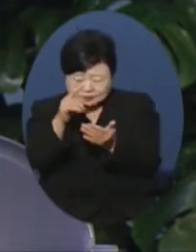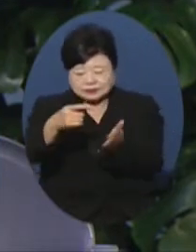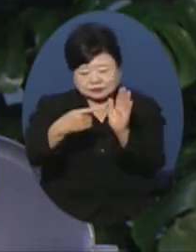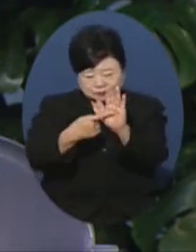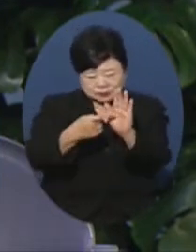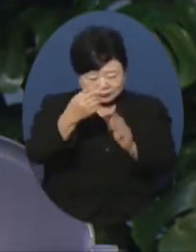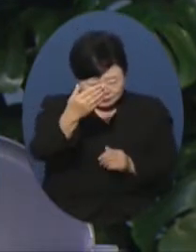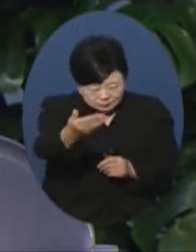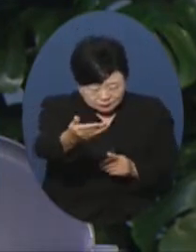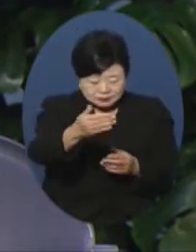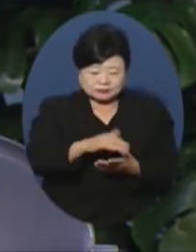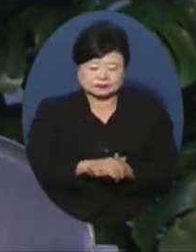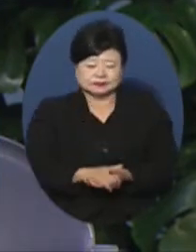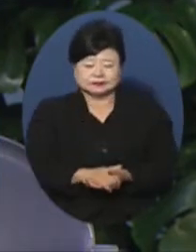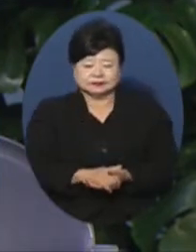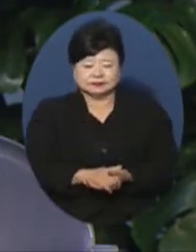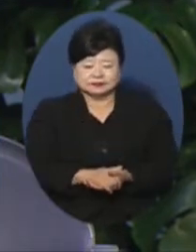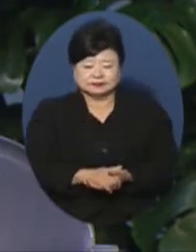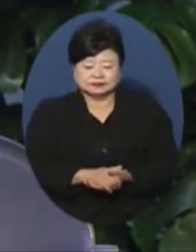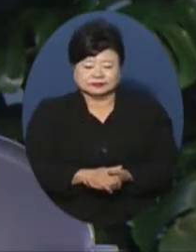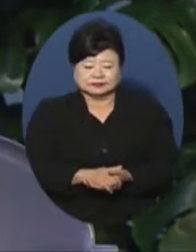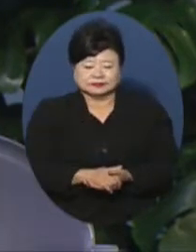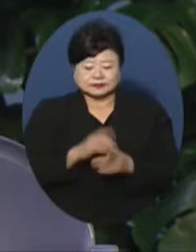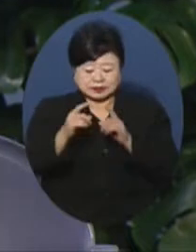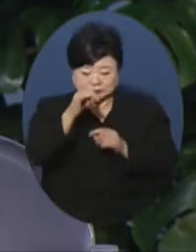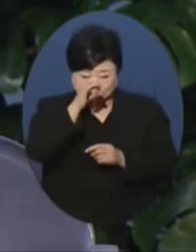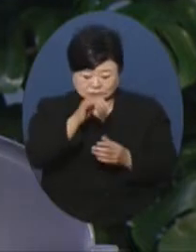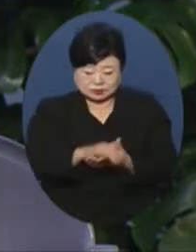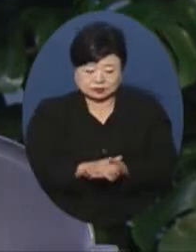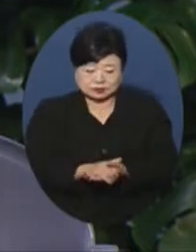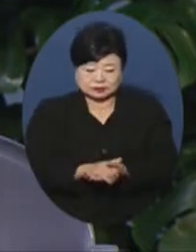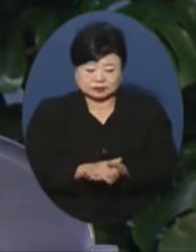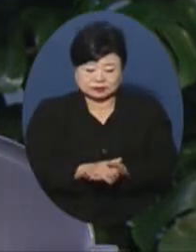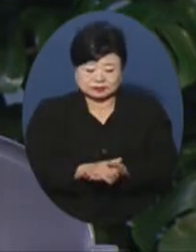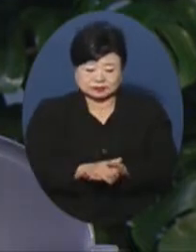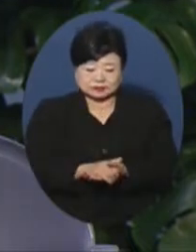크고 비밀한 일을 내게 보이리라고 말씀하십니다.